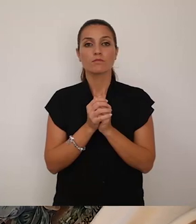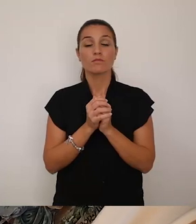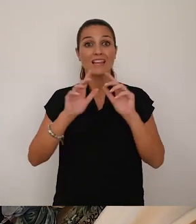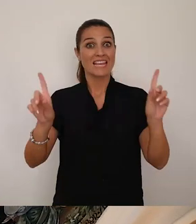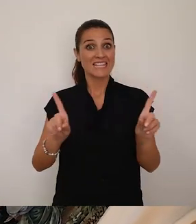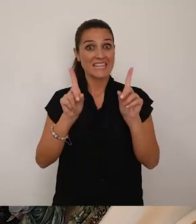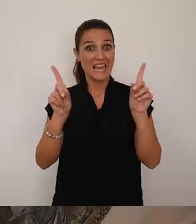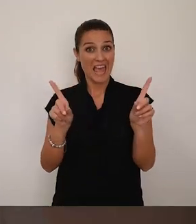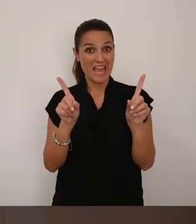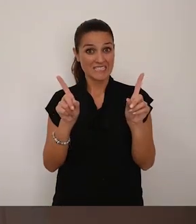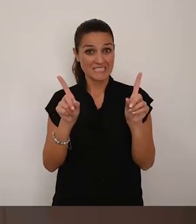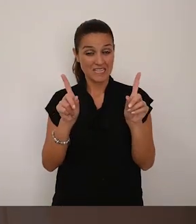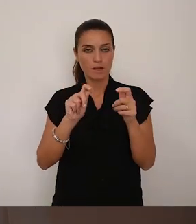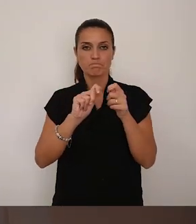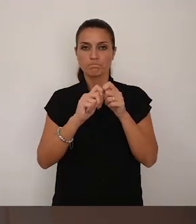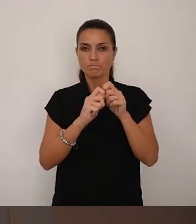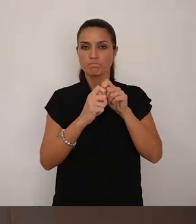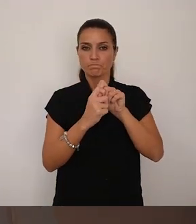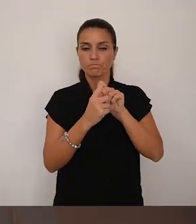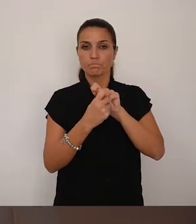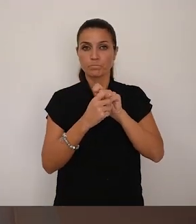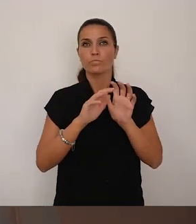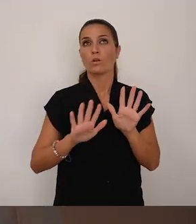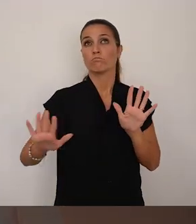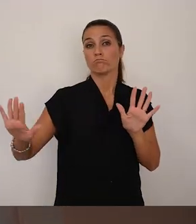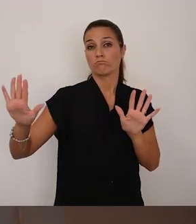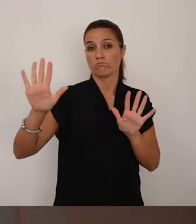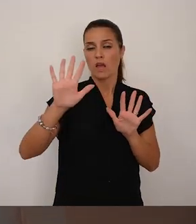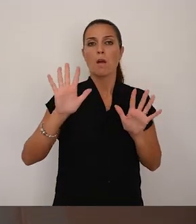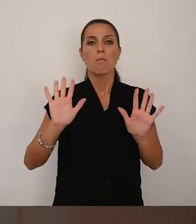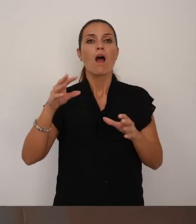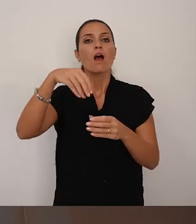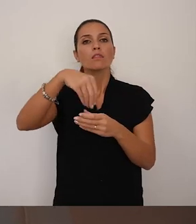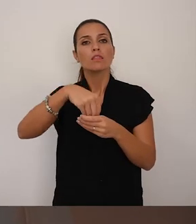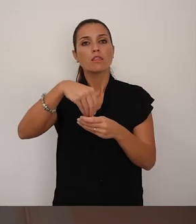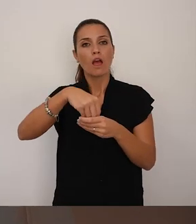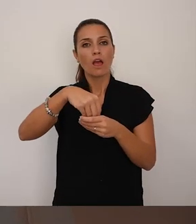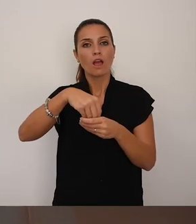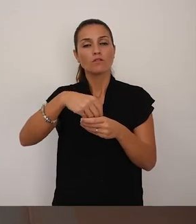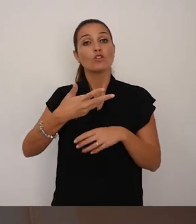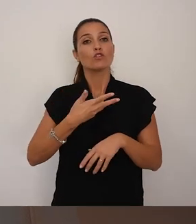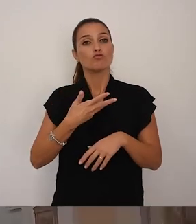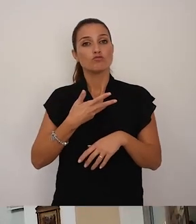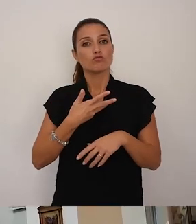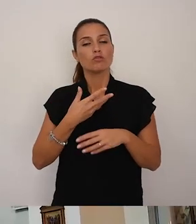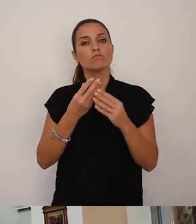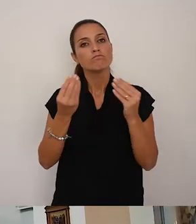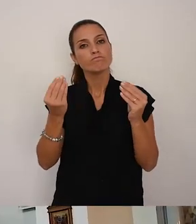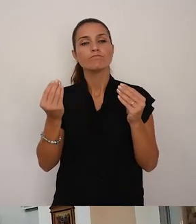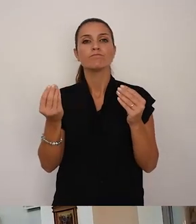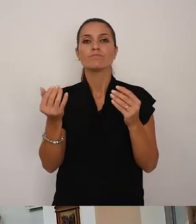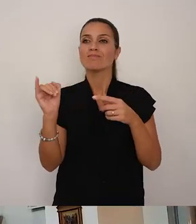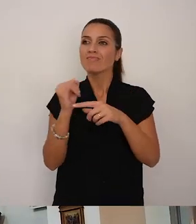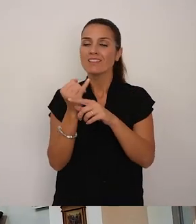La chiesa ha subito importanti modifiche strutturali, ma l'interno conserva ancora notevoli apparati decorativi ed un